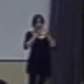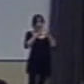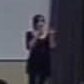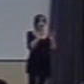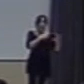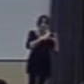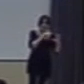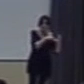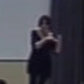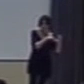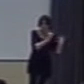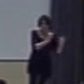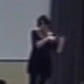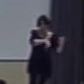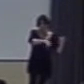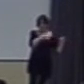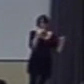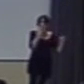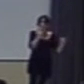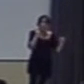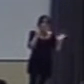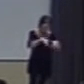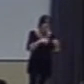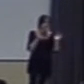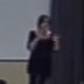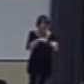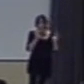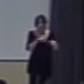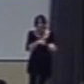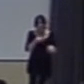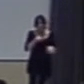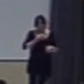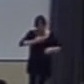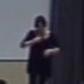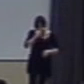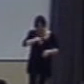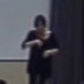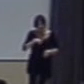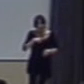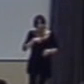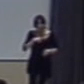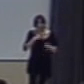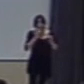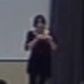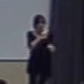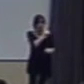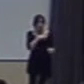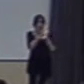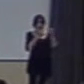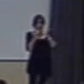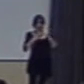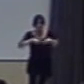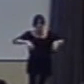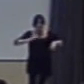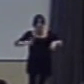doncs, que és un món que bueno, cada vegada que ens trobem, i jo la veritat és que amb la gent que participeu del jurat del premi,